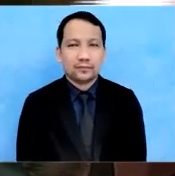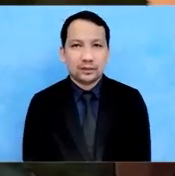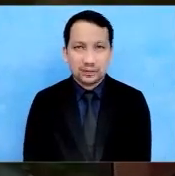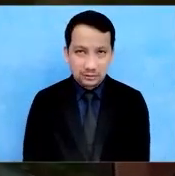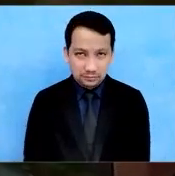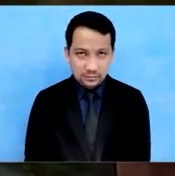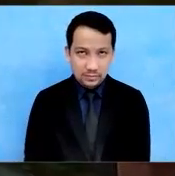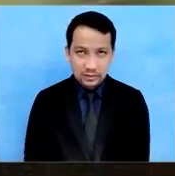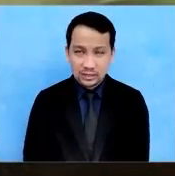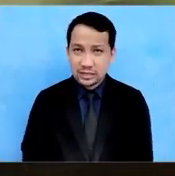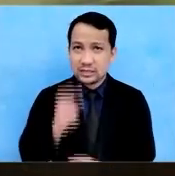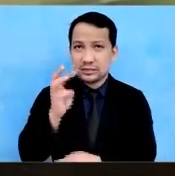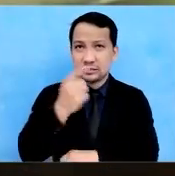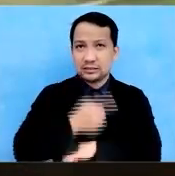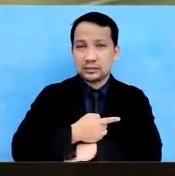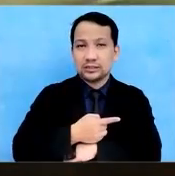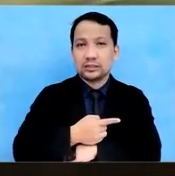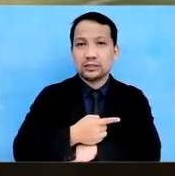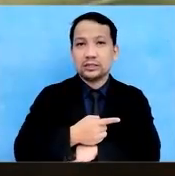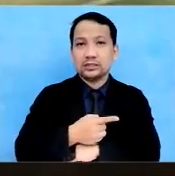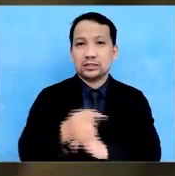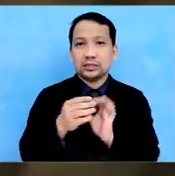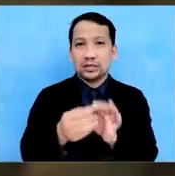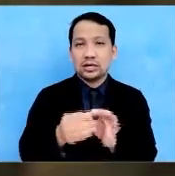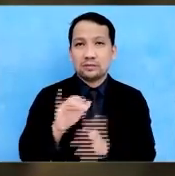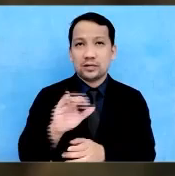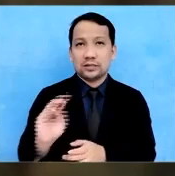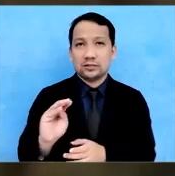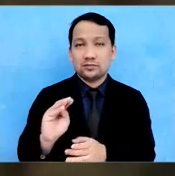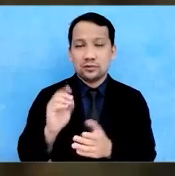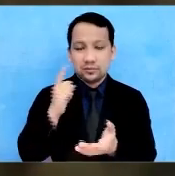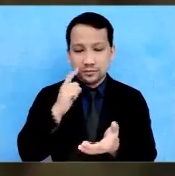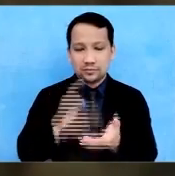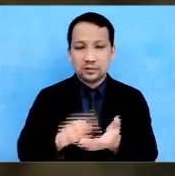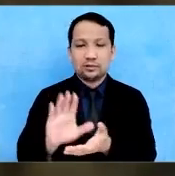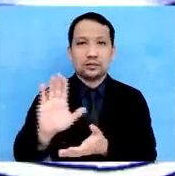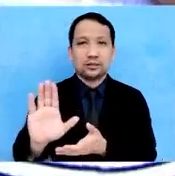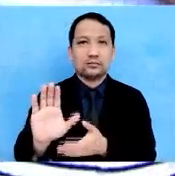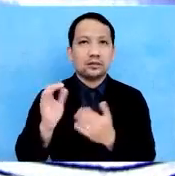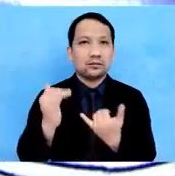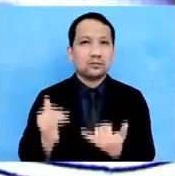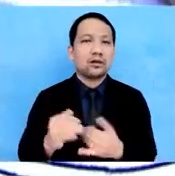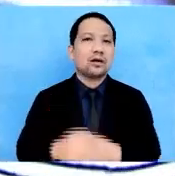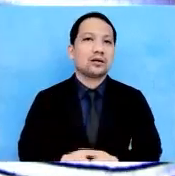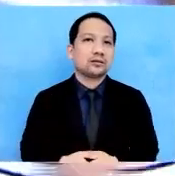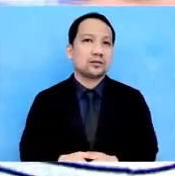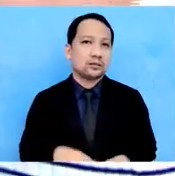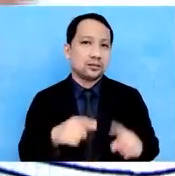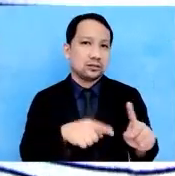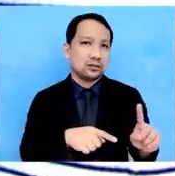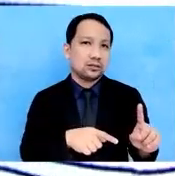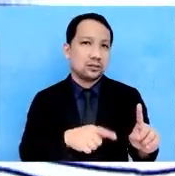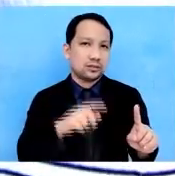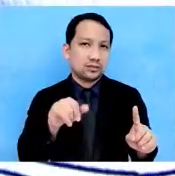May 6 na araw na lang ang mga mobile network users sa bansa para ipa-register ang kanilang mga SIM. Pero ng ilang subscribers gaya ni